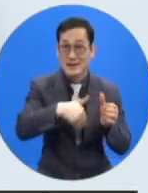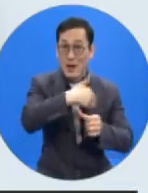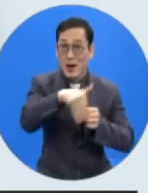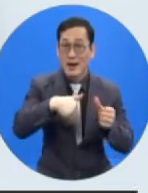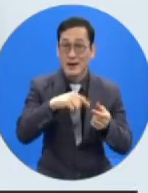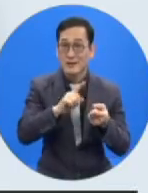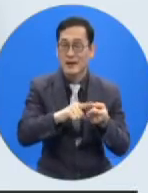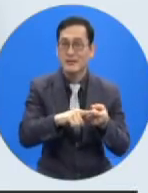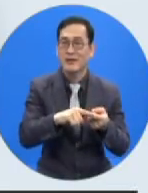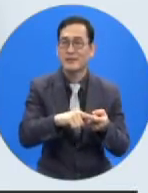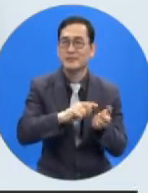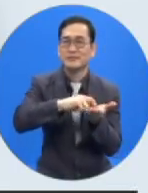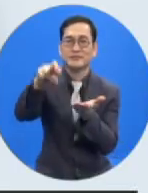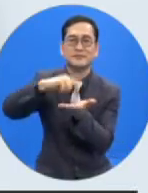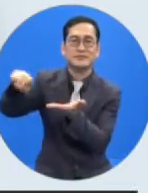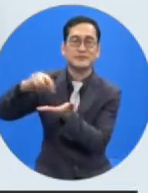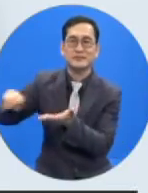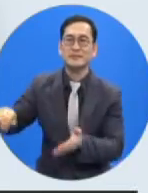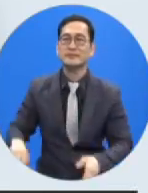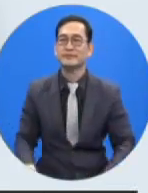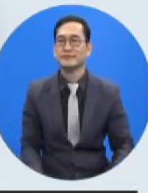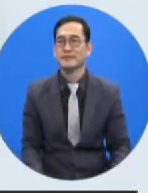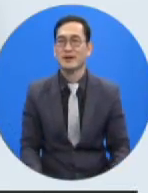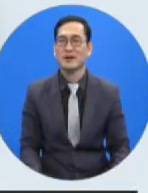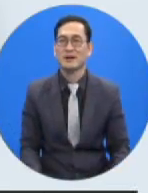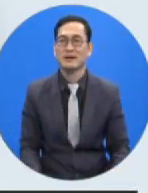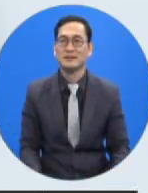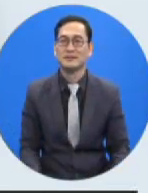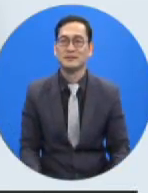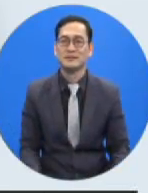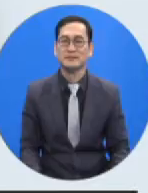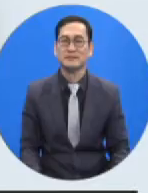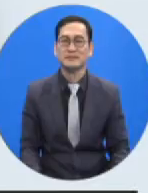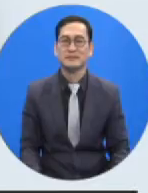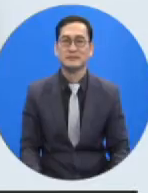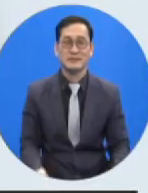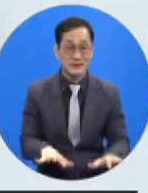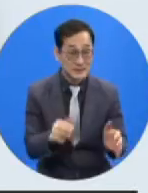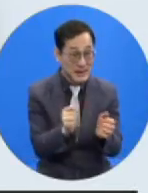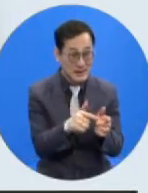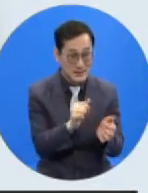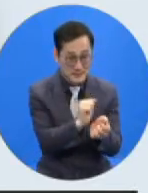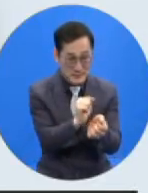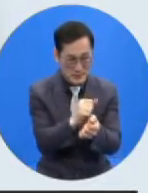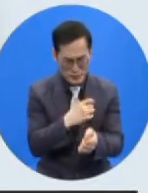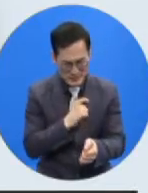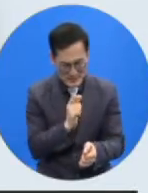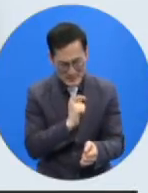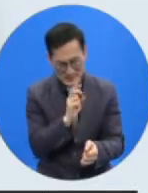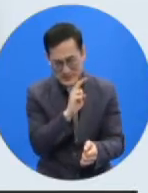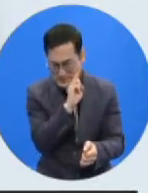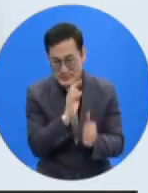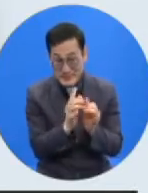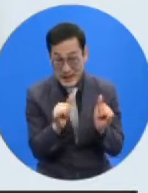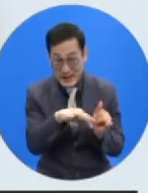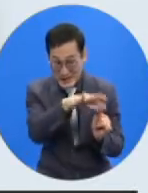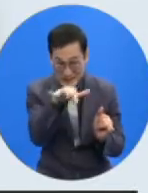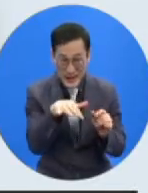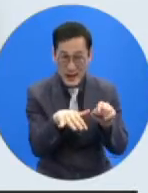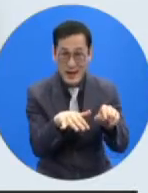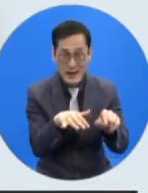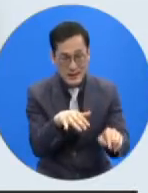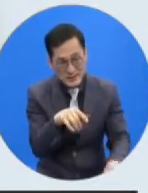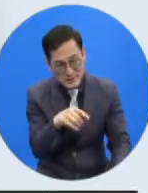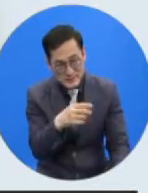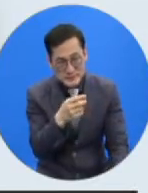전송했어요. 3월 28일 0시에서 50시까지 확진자와 접촉한 사람은 모두 음성 판정을 받았다. 전파자가 무증상일 경우 감염성이 매우 약하므로